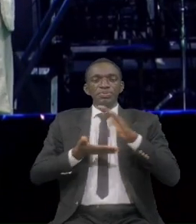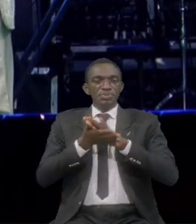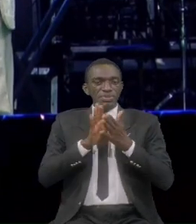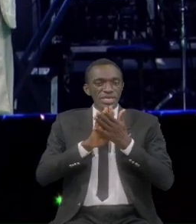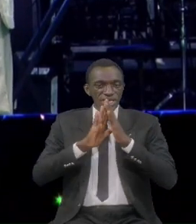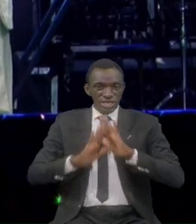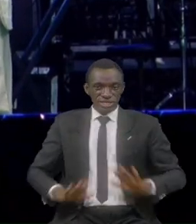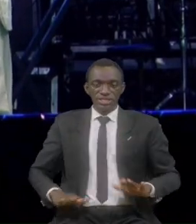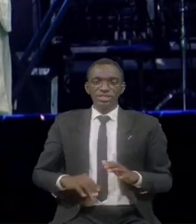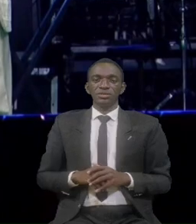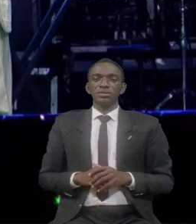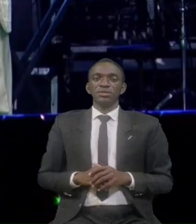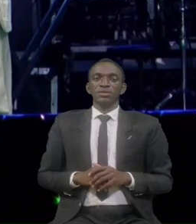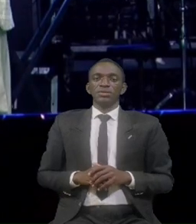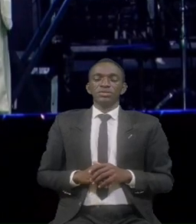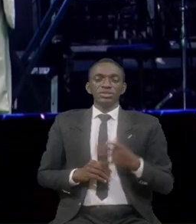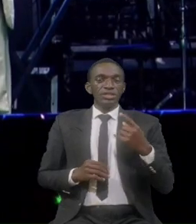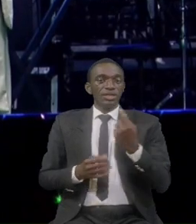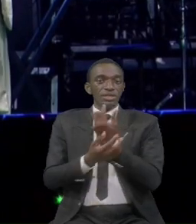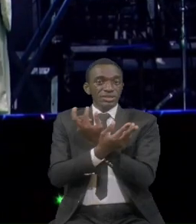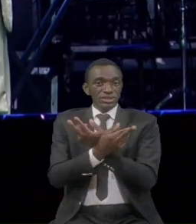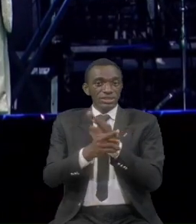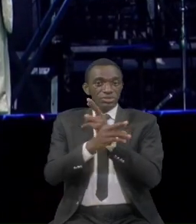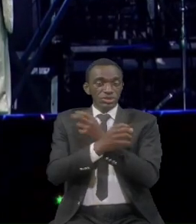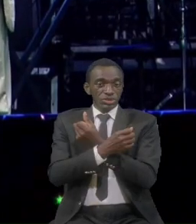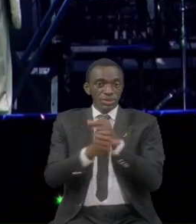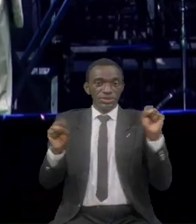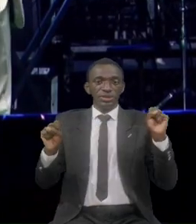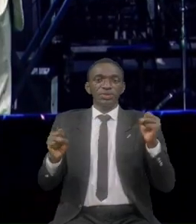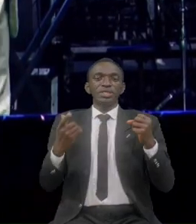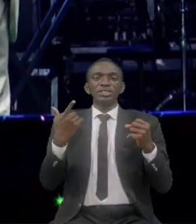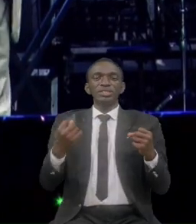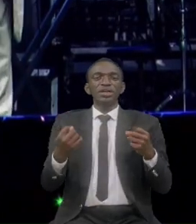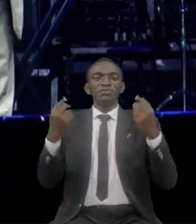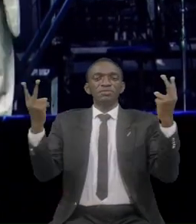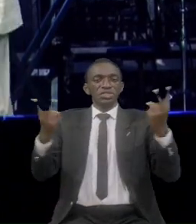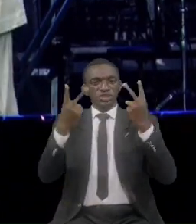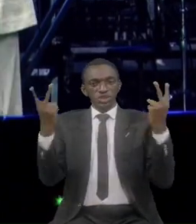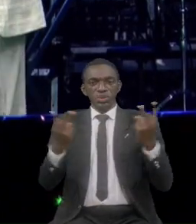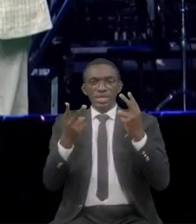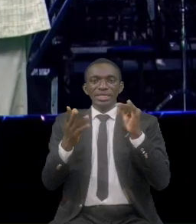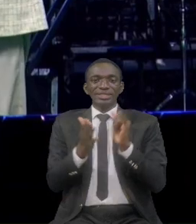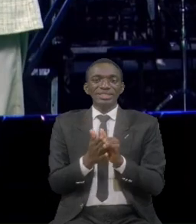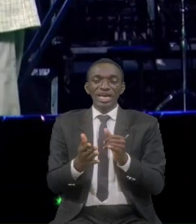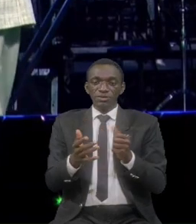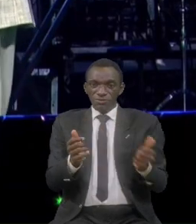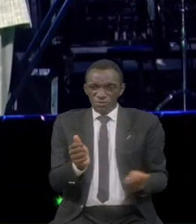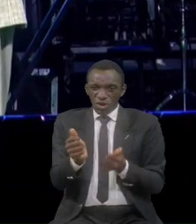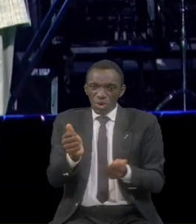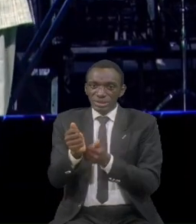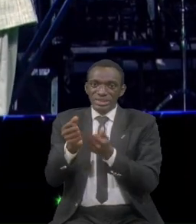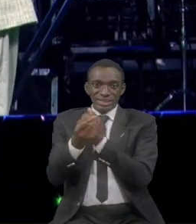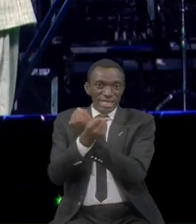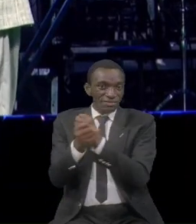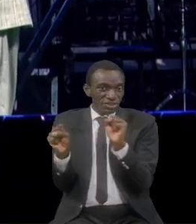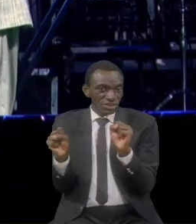the redemption, ang paglukat, the triumph, ang kadaugan, that comes with salvation. Moabot dinha sa